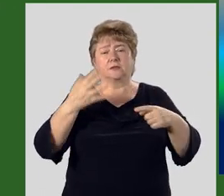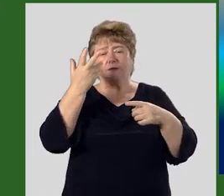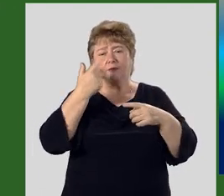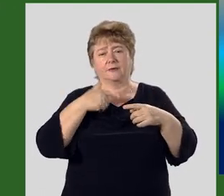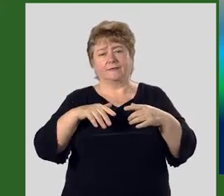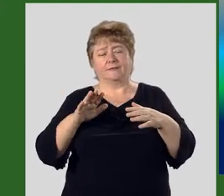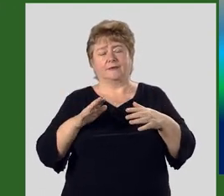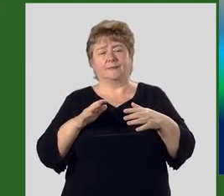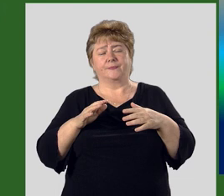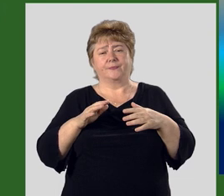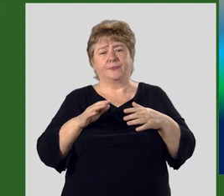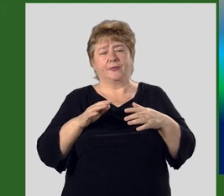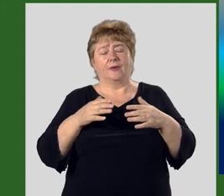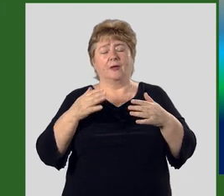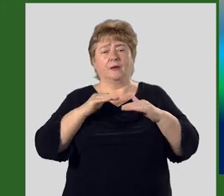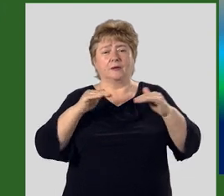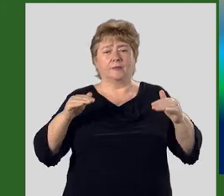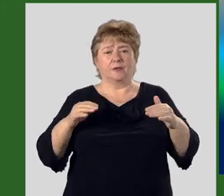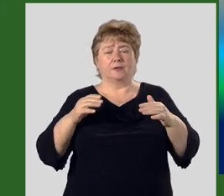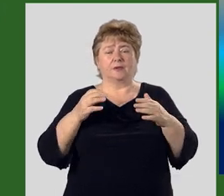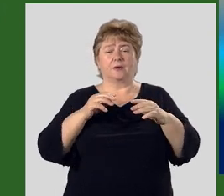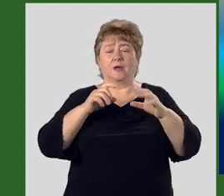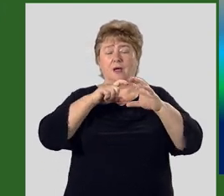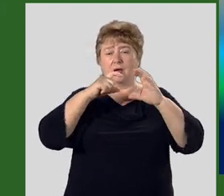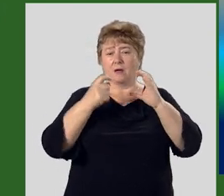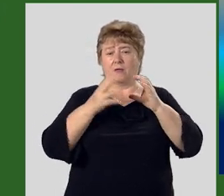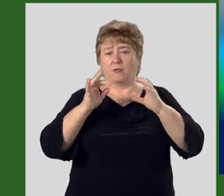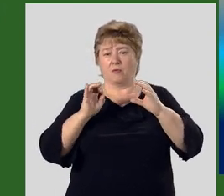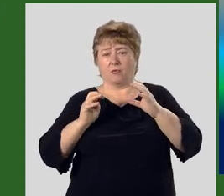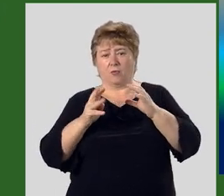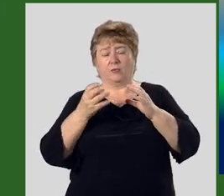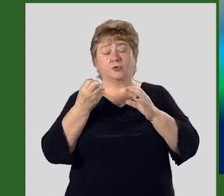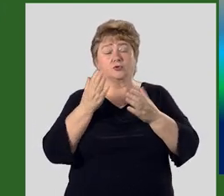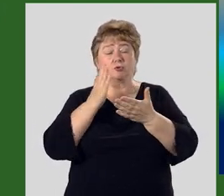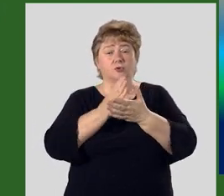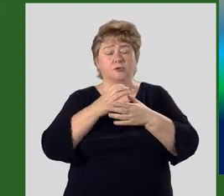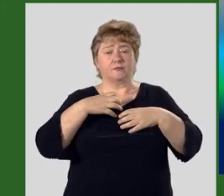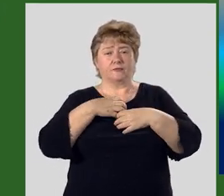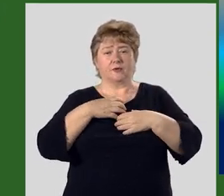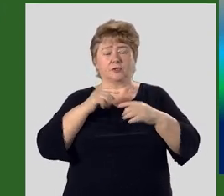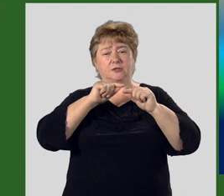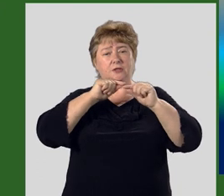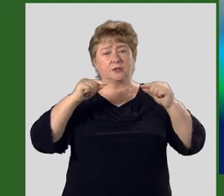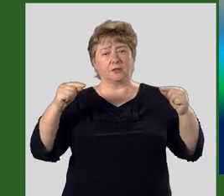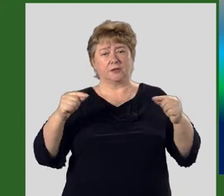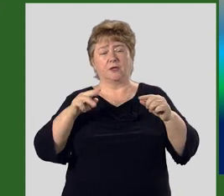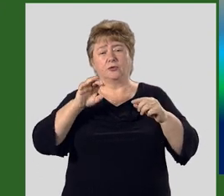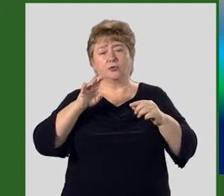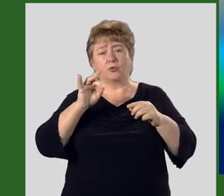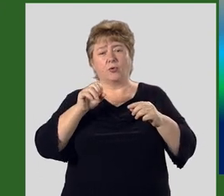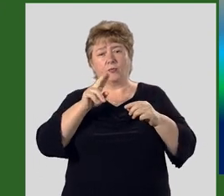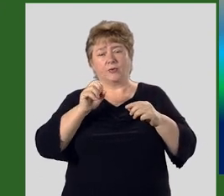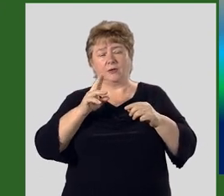цветовые оттенки. Ребята, кроме экватора, на глобусе есть еще очень важные линии –